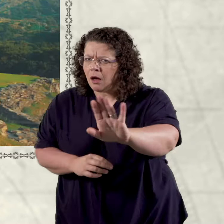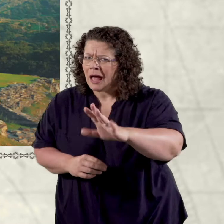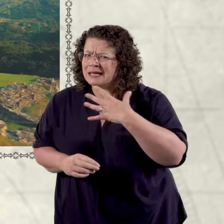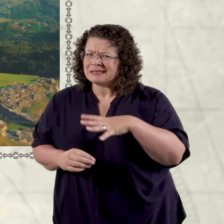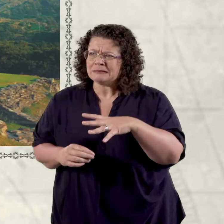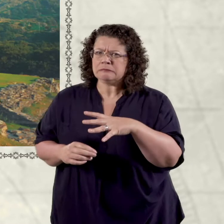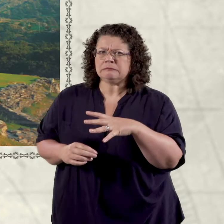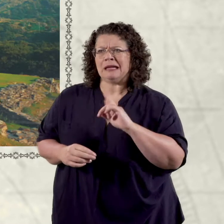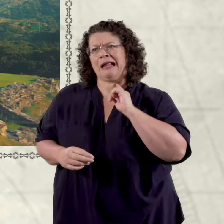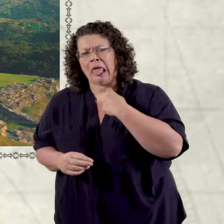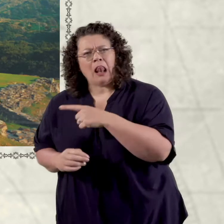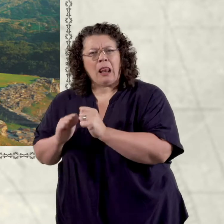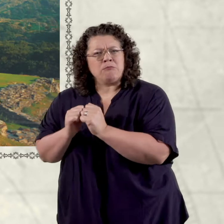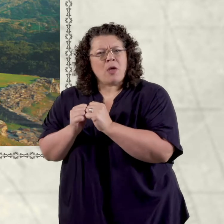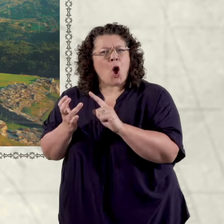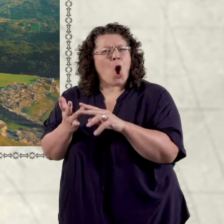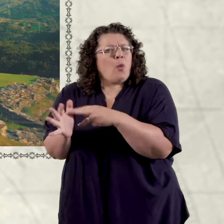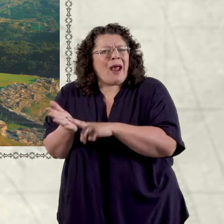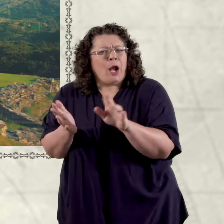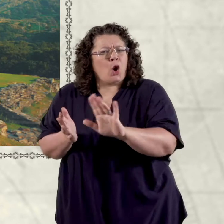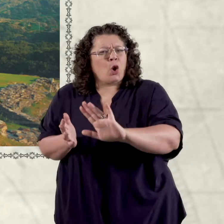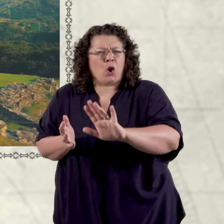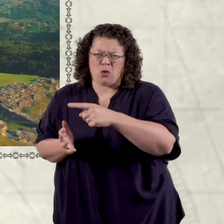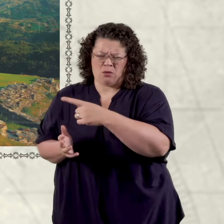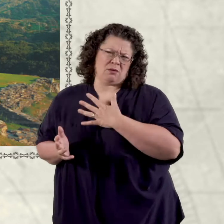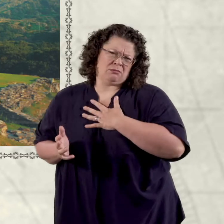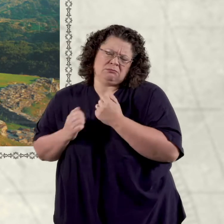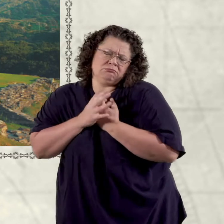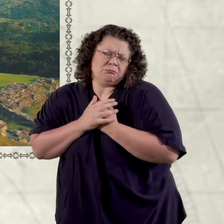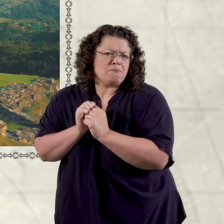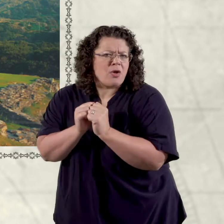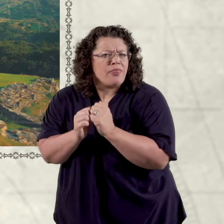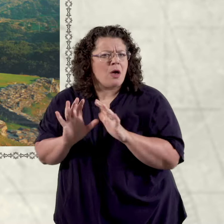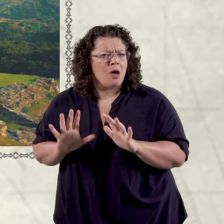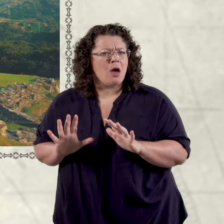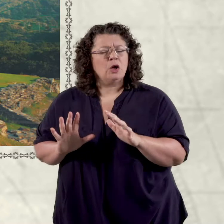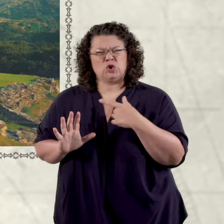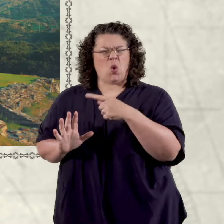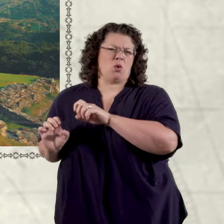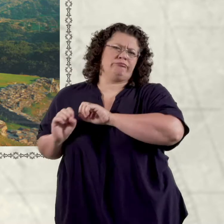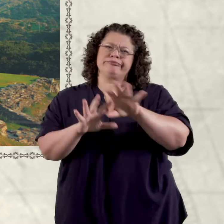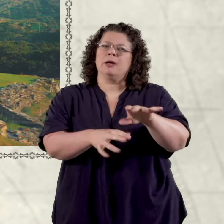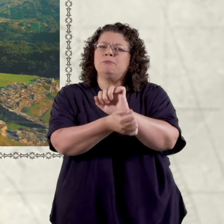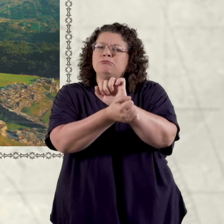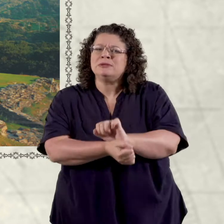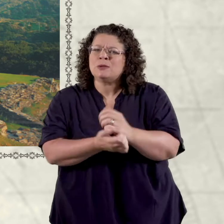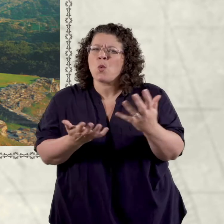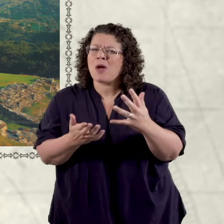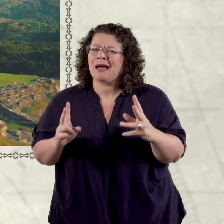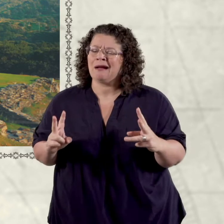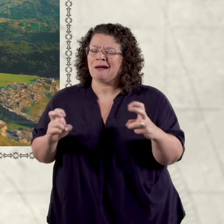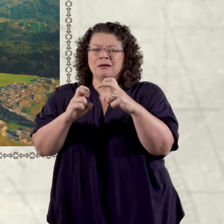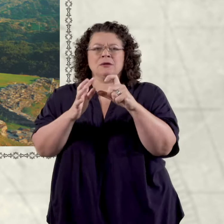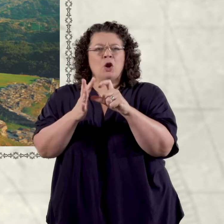Wel, wrth gwrs, nes i ddim lladd Owain. O, na. Es i a fo i'r carchar yng